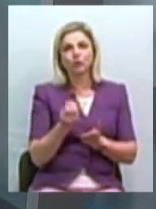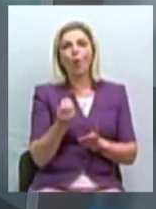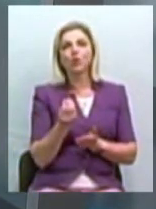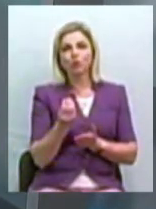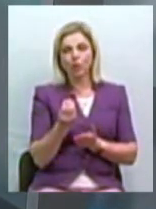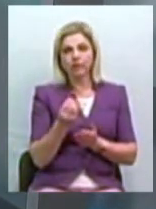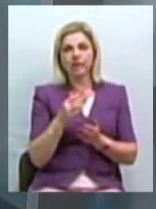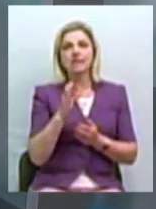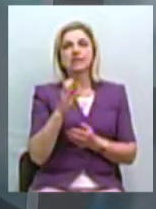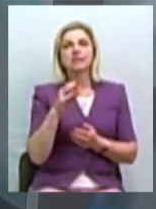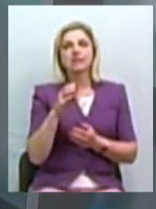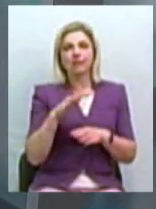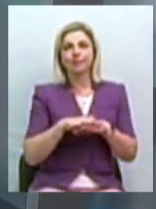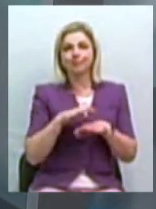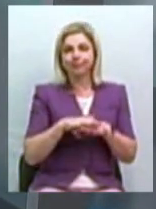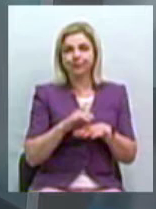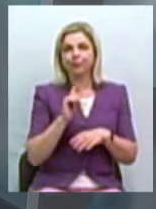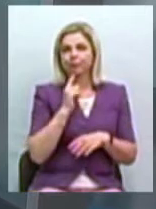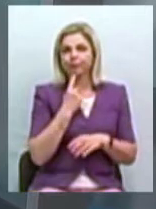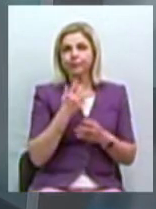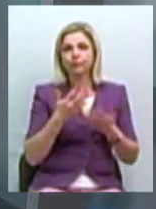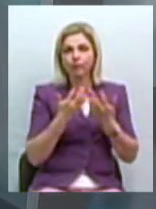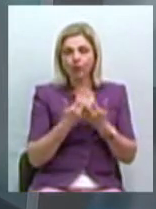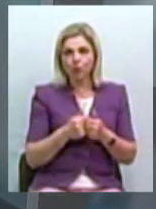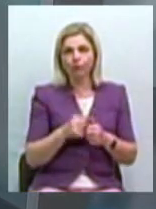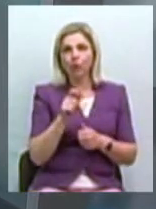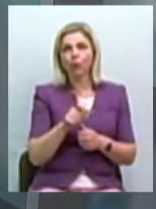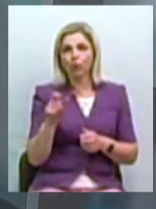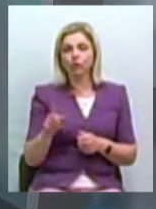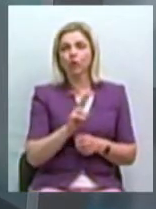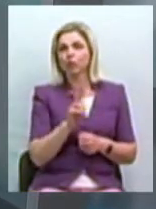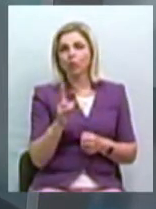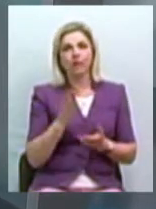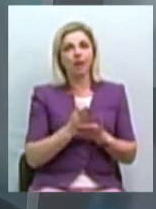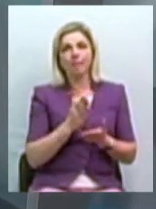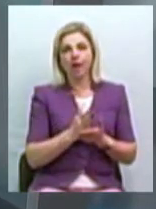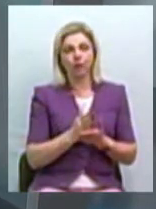смет. Тому що дуже важко порахувати людям, які не мають